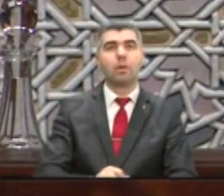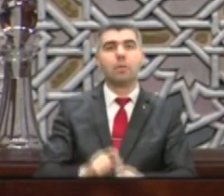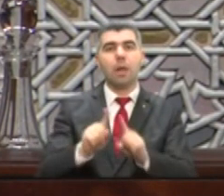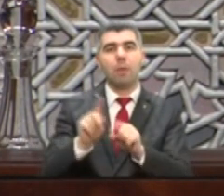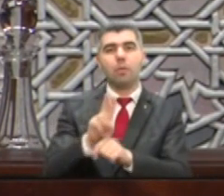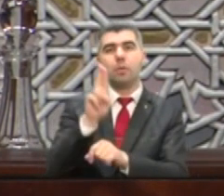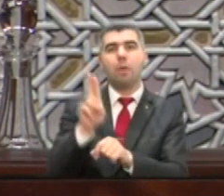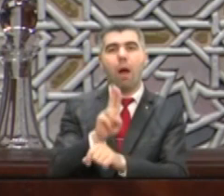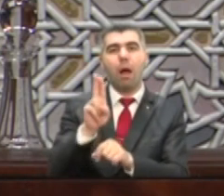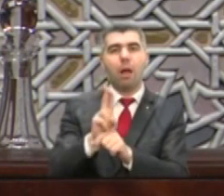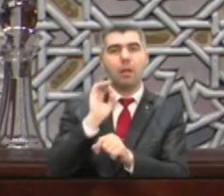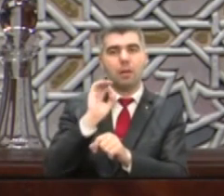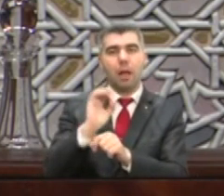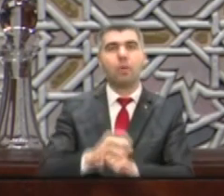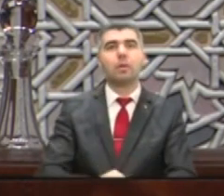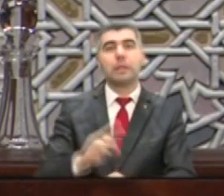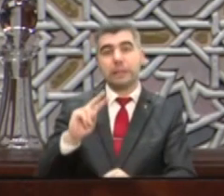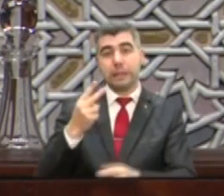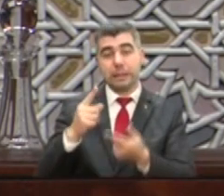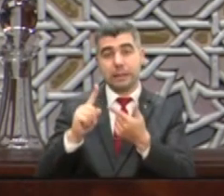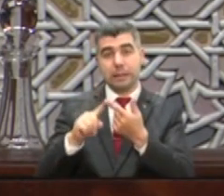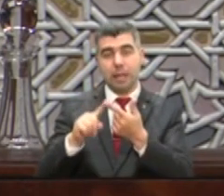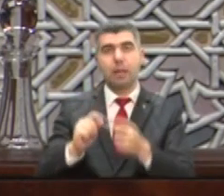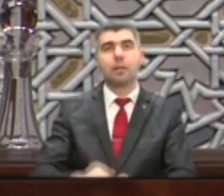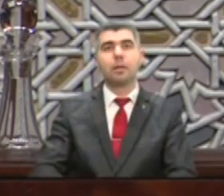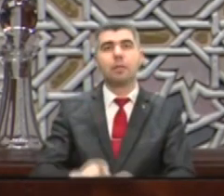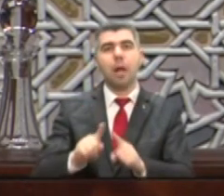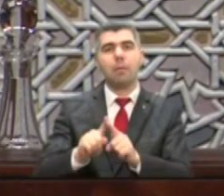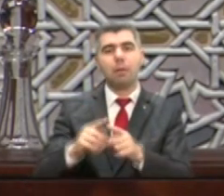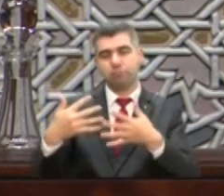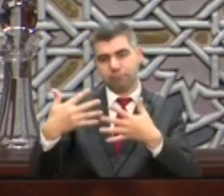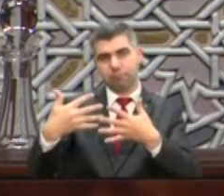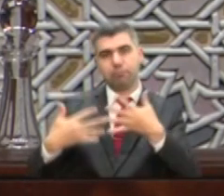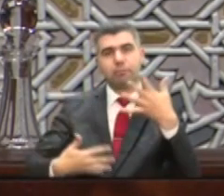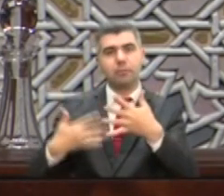المحورية، والجزء الثاني يتعلق بباقي الأسئلة.